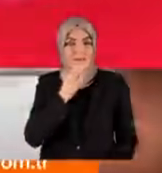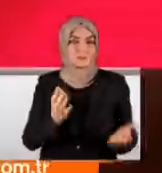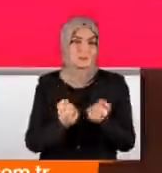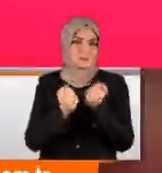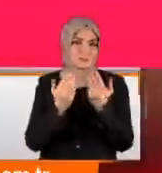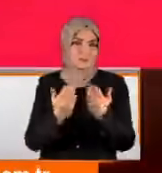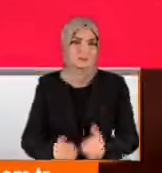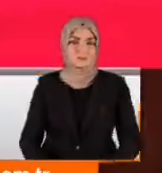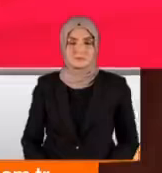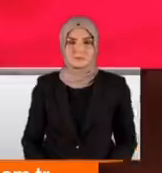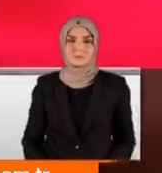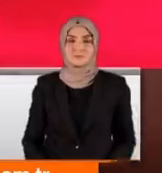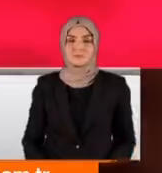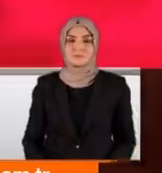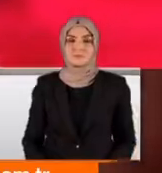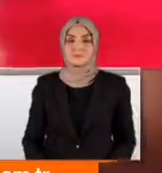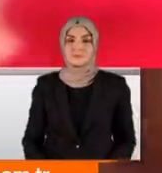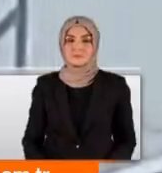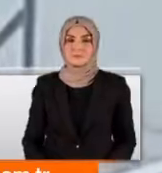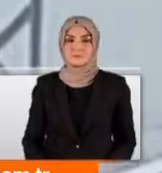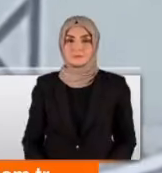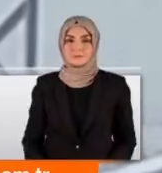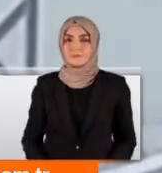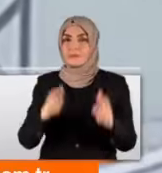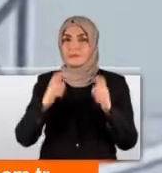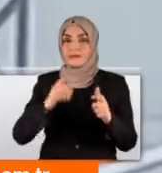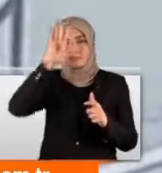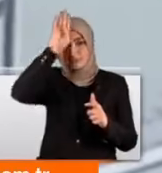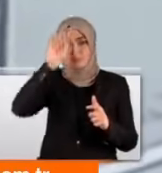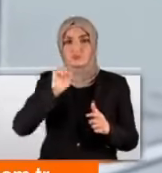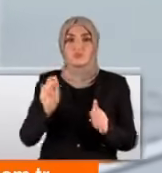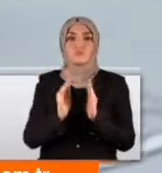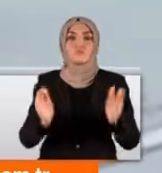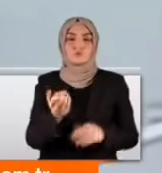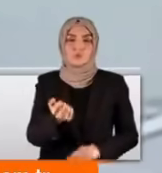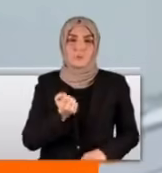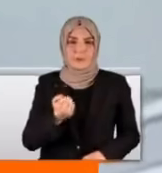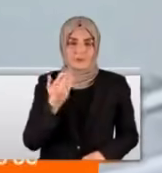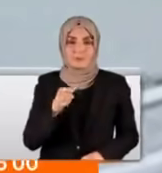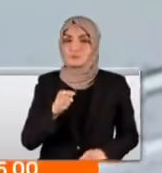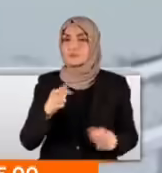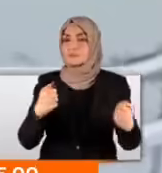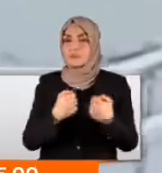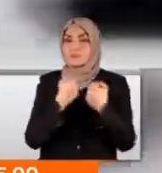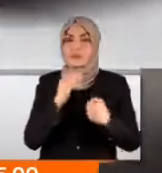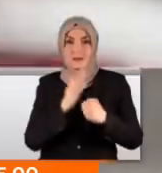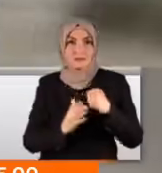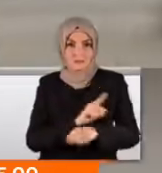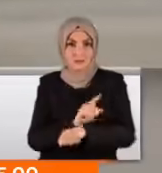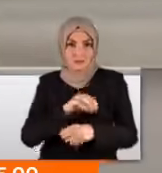mü aga yer İstanbul Büyükçekmece bu kaza kısıtlama saatlerinde